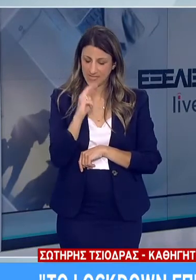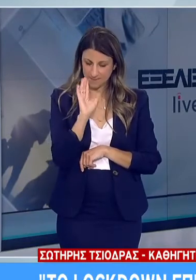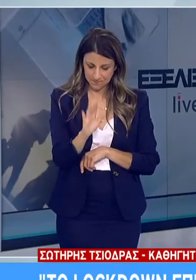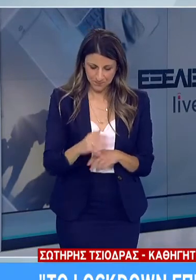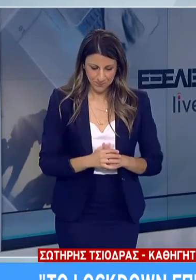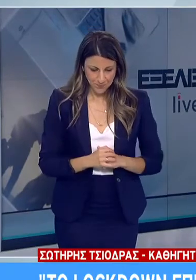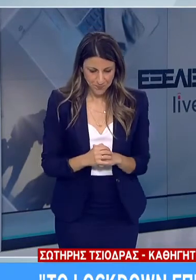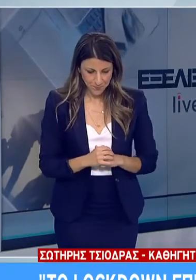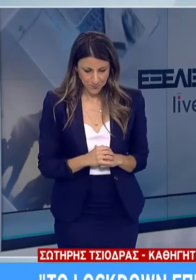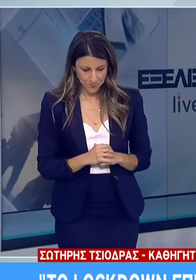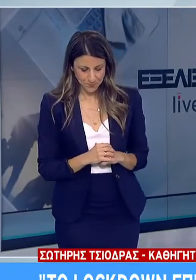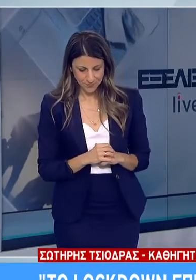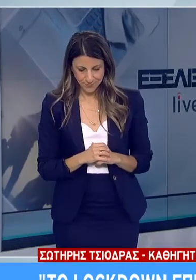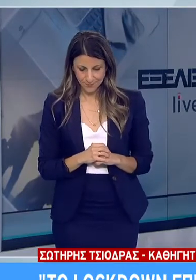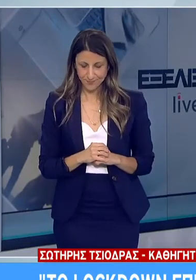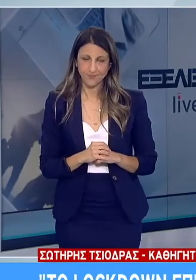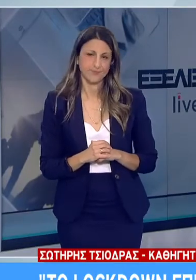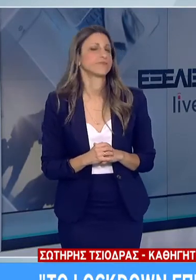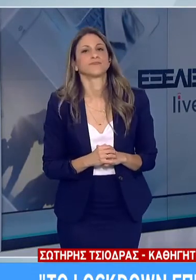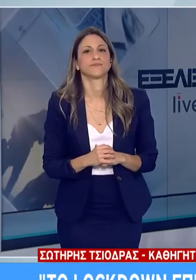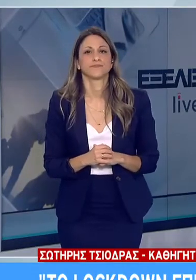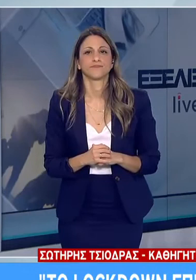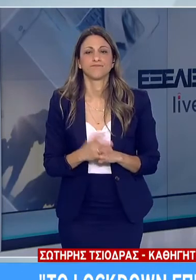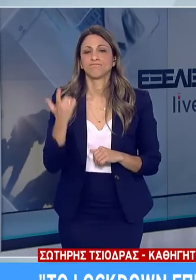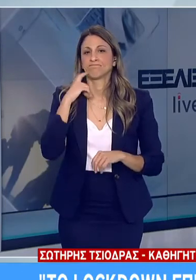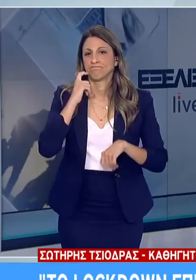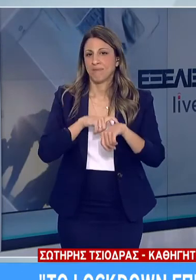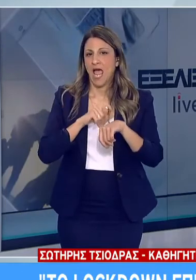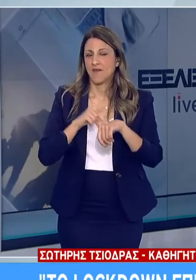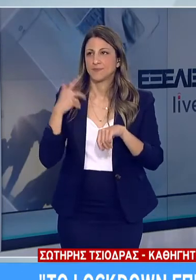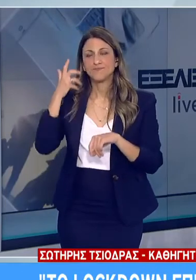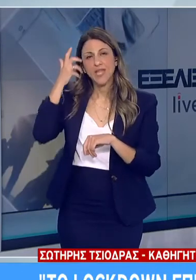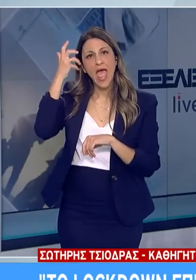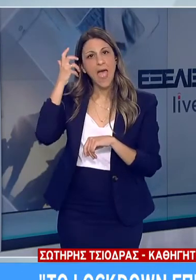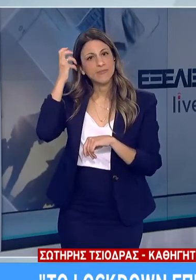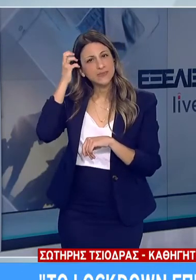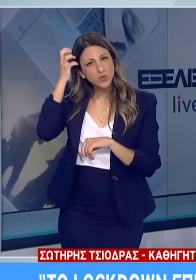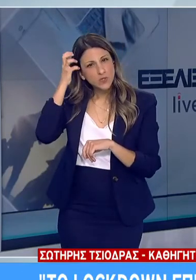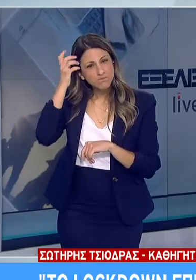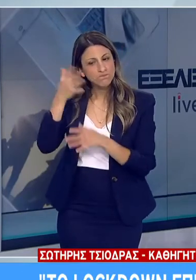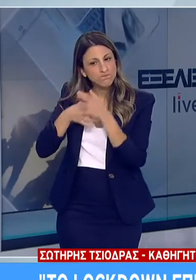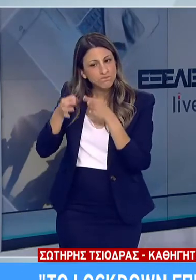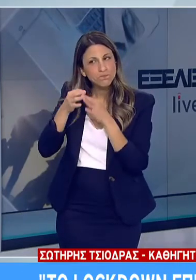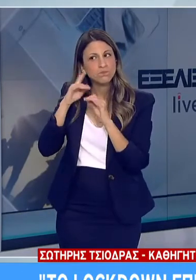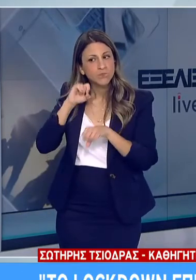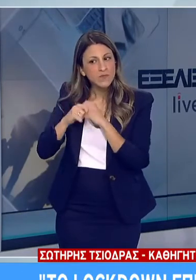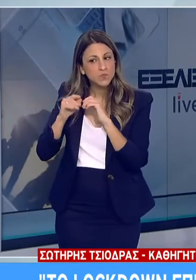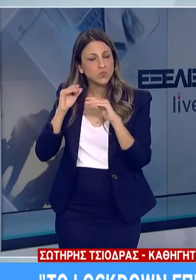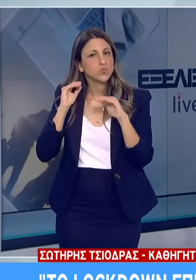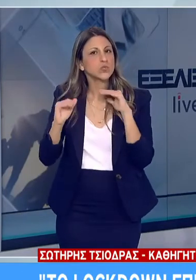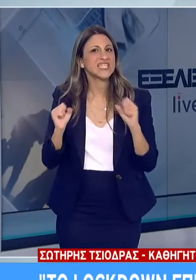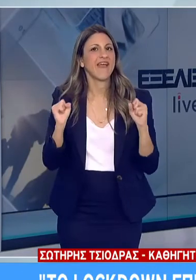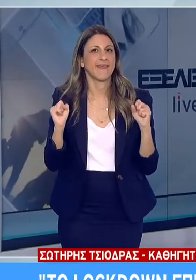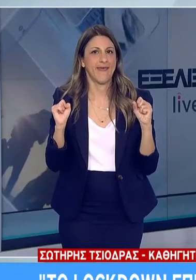τα οποία δεν τα έχει λύσει η επιστήμη. Και προσπαθούν όλοι με τον καλύτερο δυνατό τρόπο προστασίας να